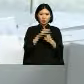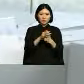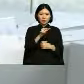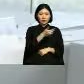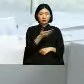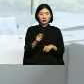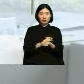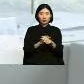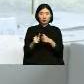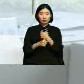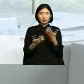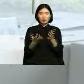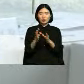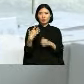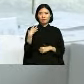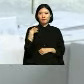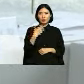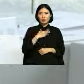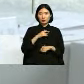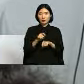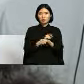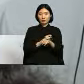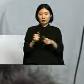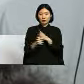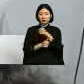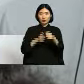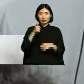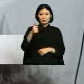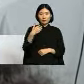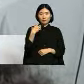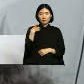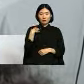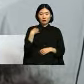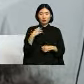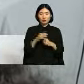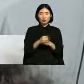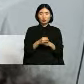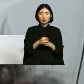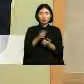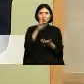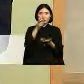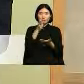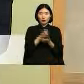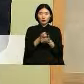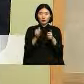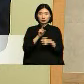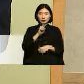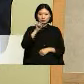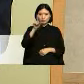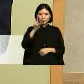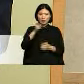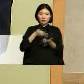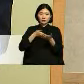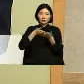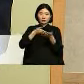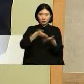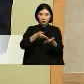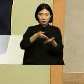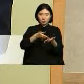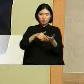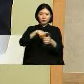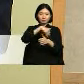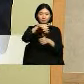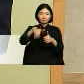특별위원회를 맞고 제가 특별히 현장을 맡아서 지금 현재 위헌 법률 심판 을 재 청한 상태입니다 예